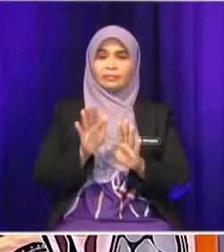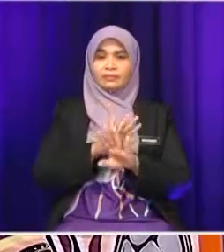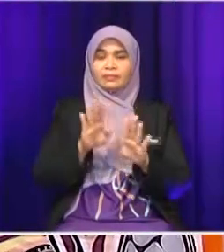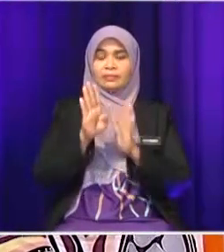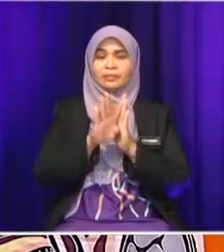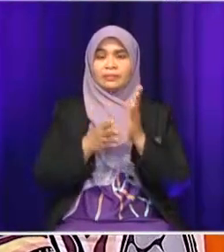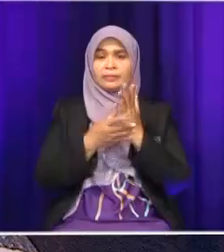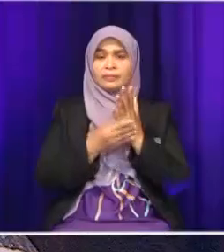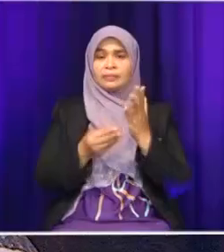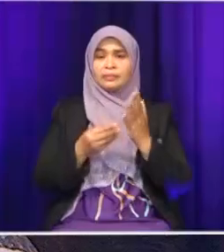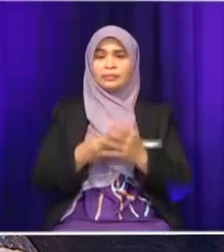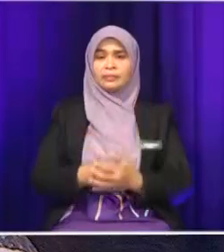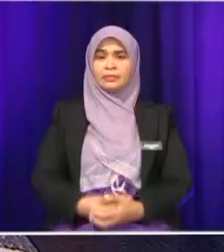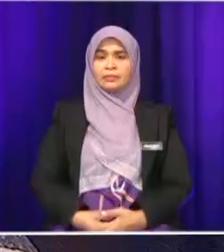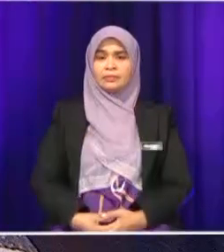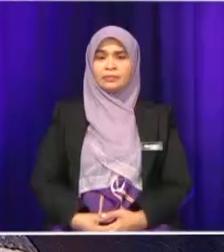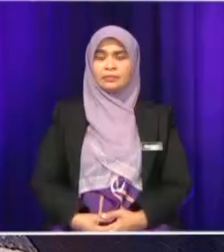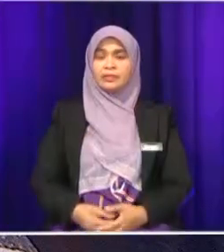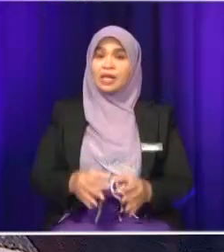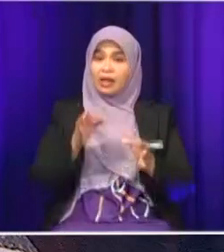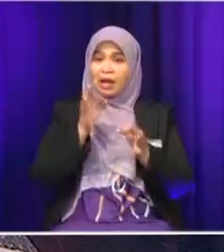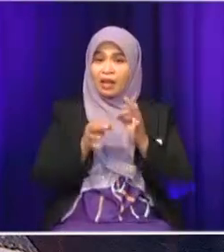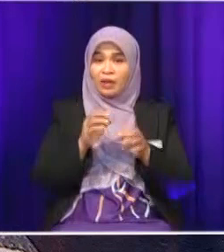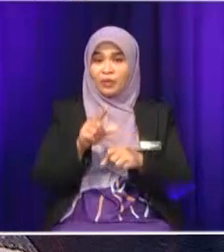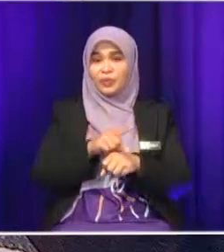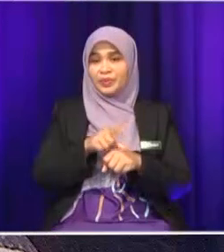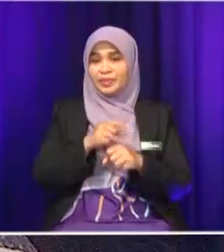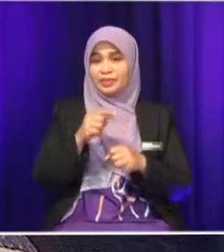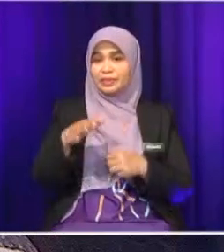Oke ini kalau menggunakan ikan